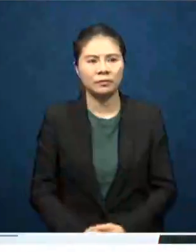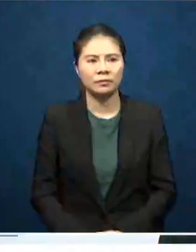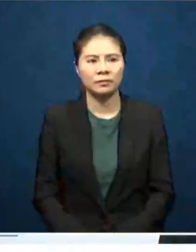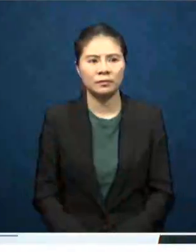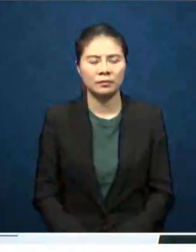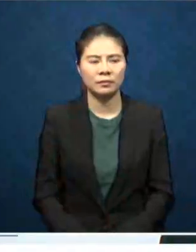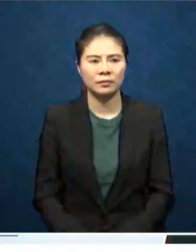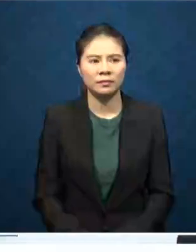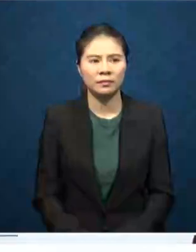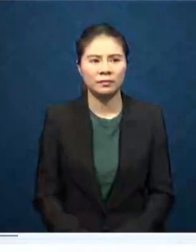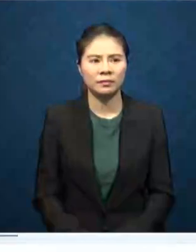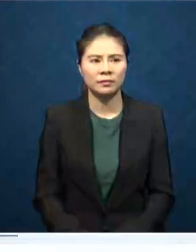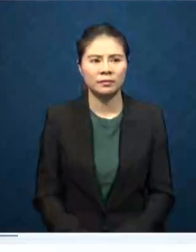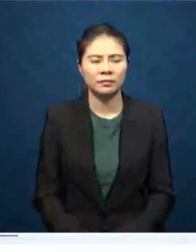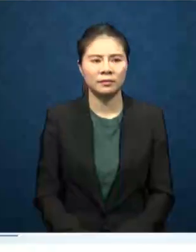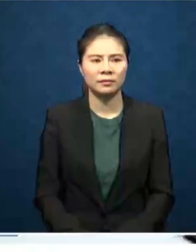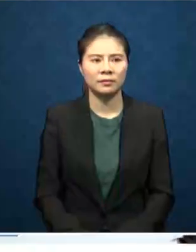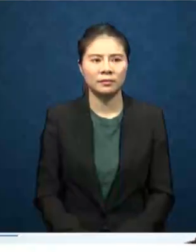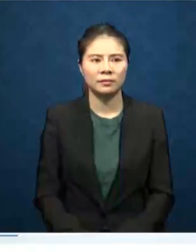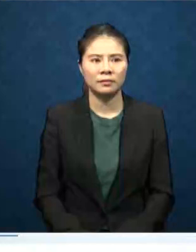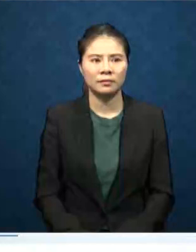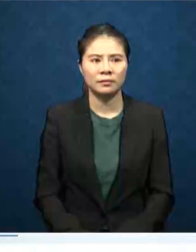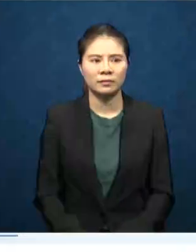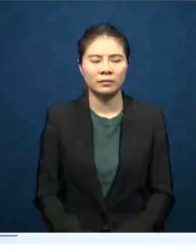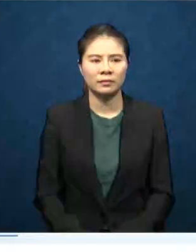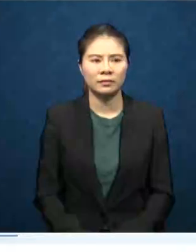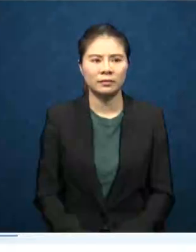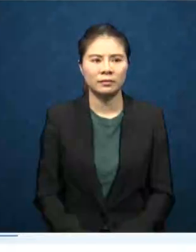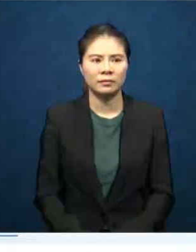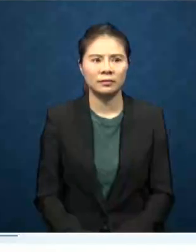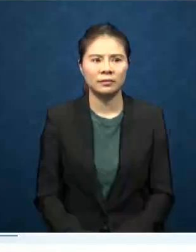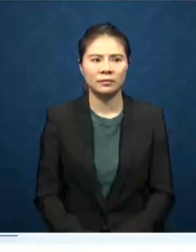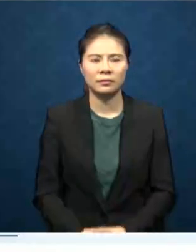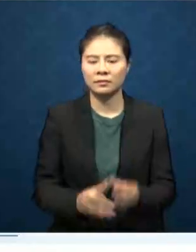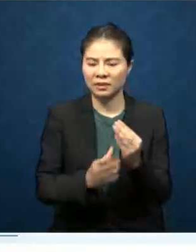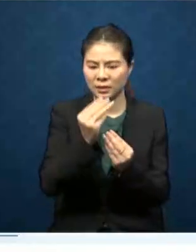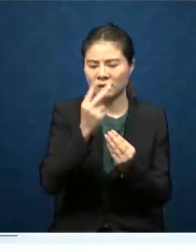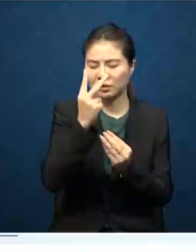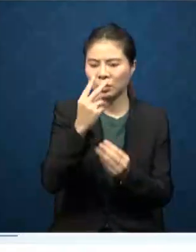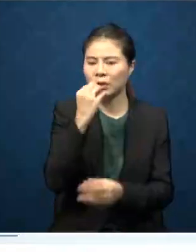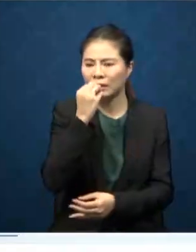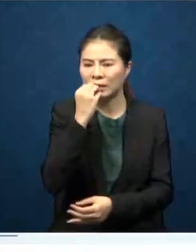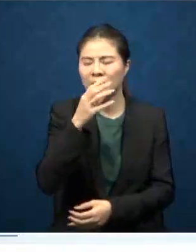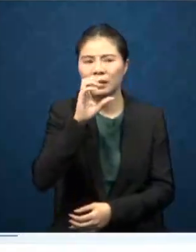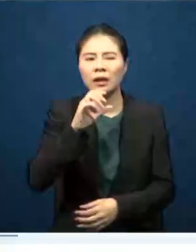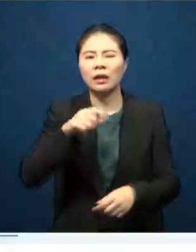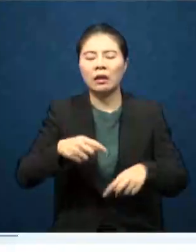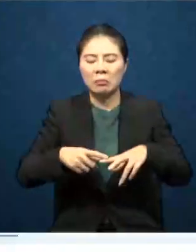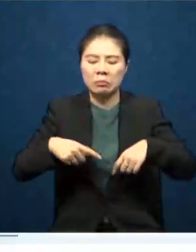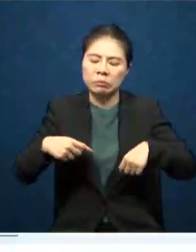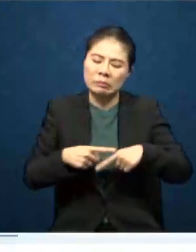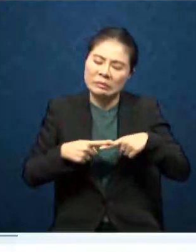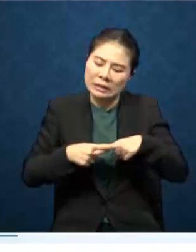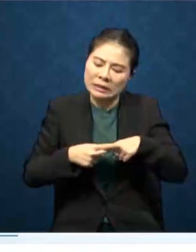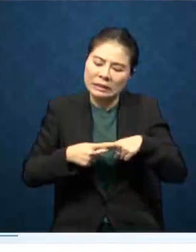เนี่ยพ่อกินมาแค่ 2อาทิตย์ตอนนี้ไม่ไม่เจ็บเข่าแล้วอย่างงี้ถูกหรือเปล่าท่าน